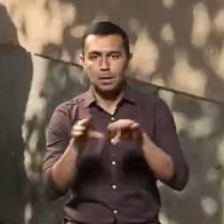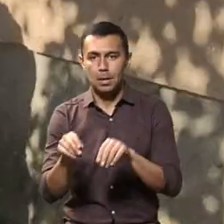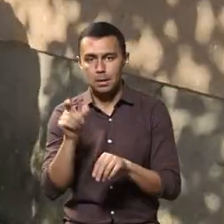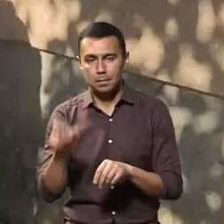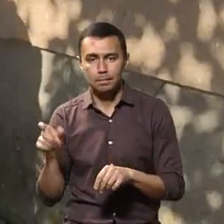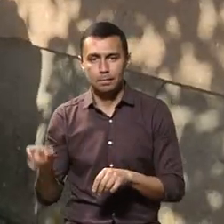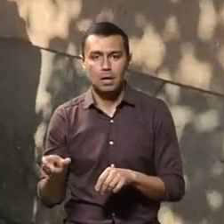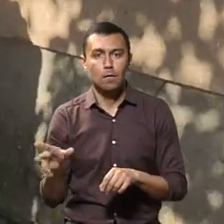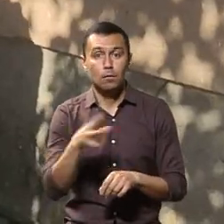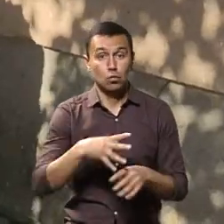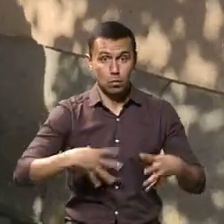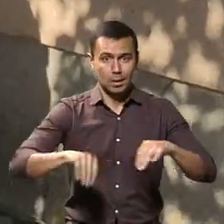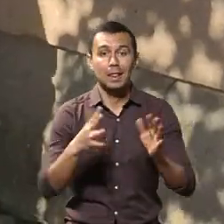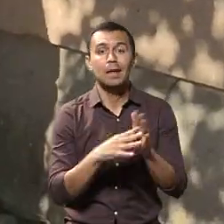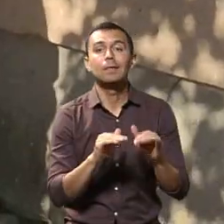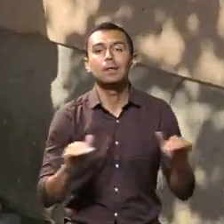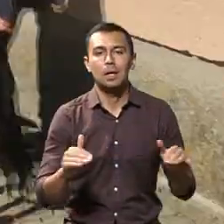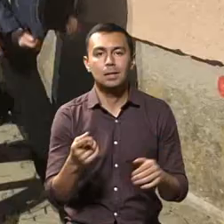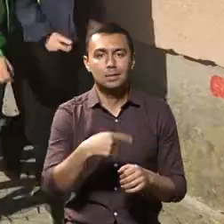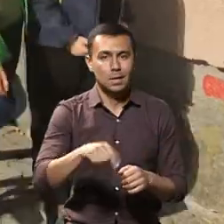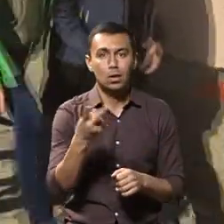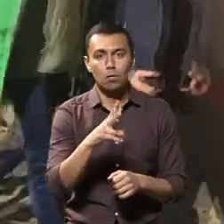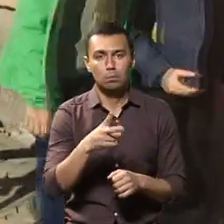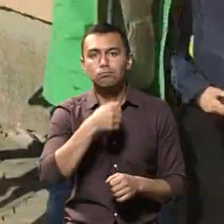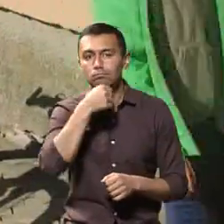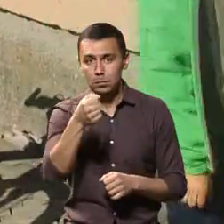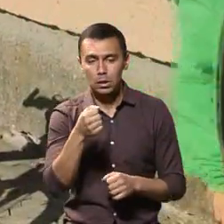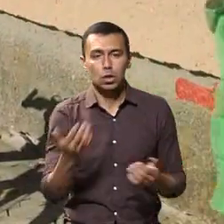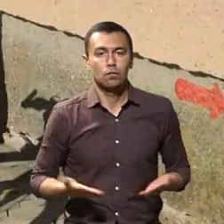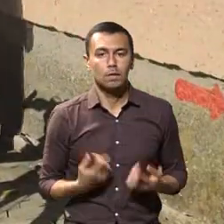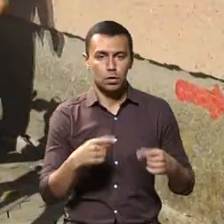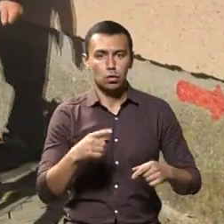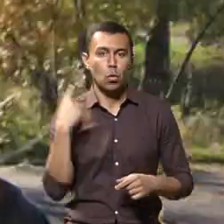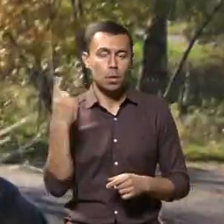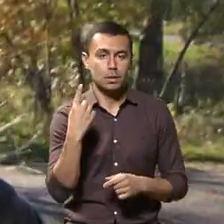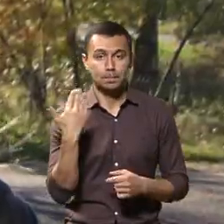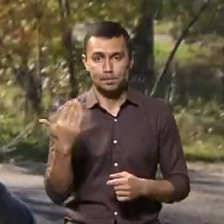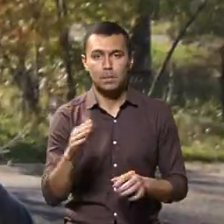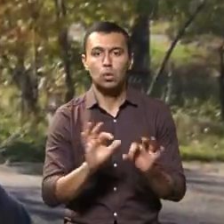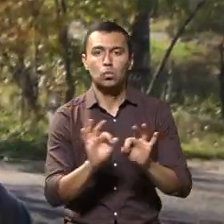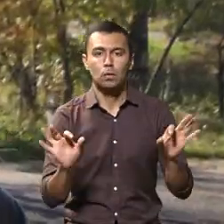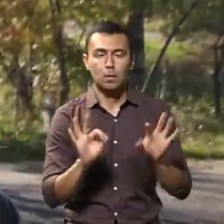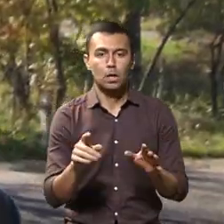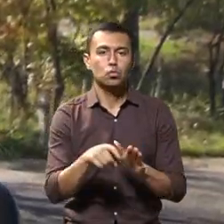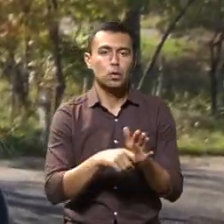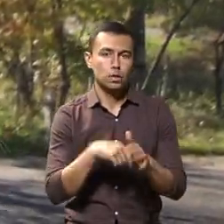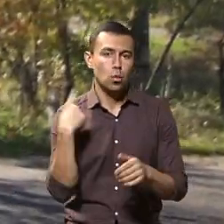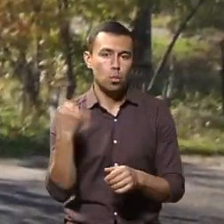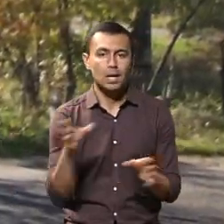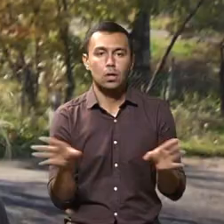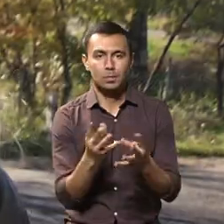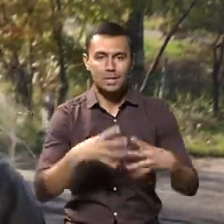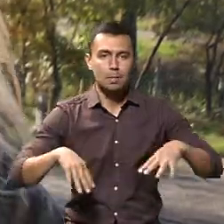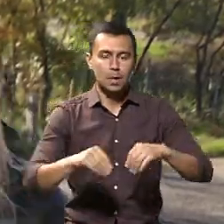Галицьких. Всього у родини 9 дітей, з яких 2 повнолітні живуть в інших областях. Ніна Галицька розповідає, з Донецької області разом